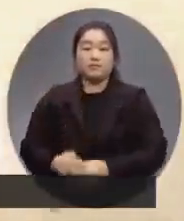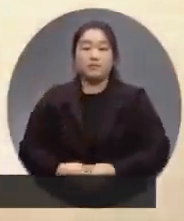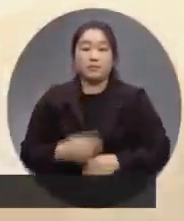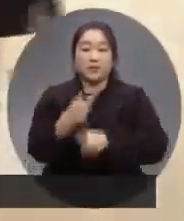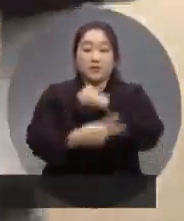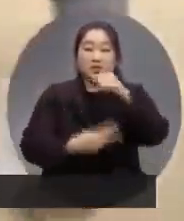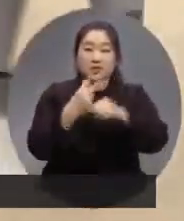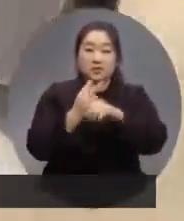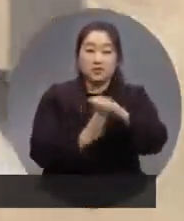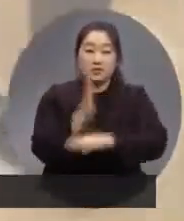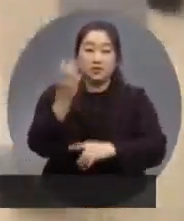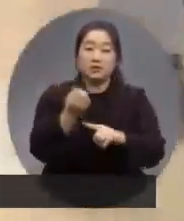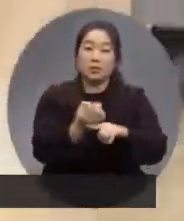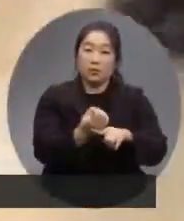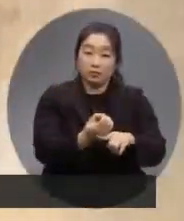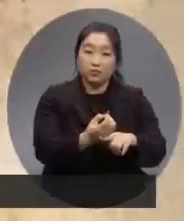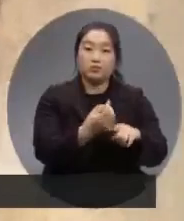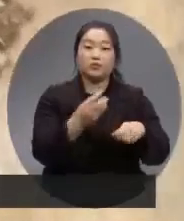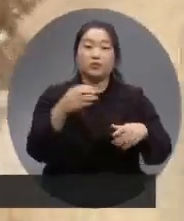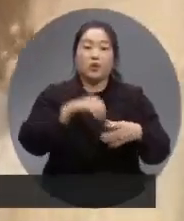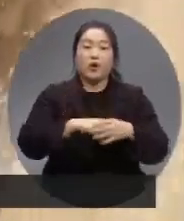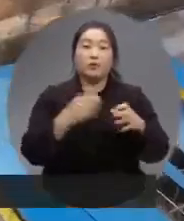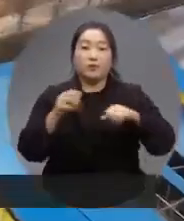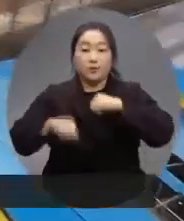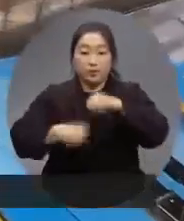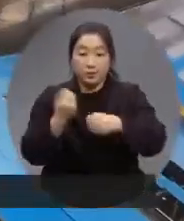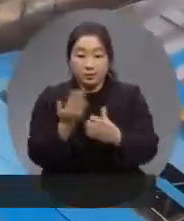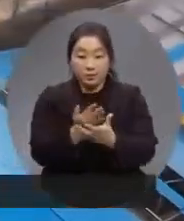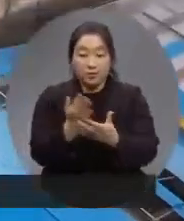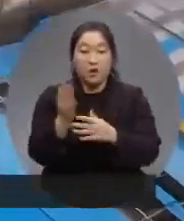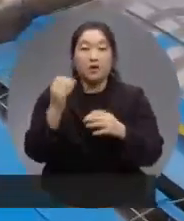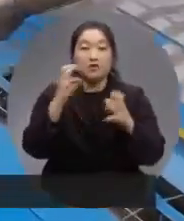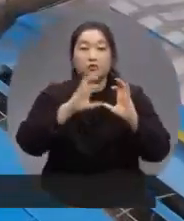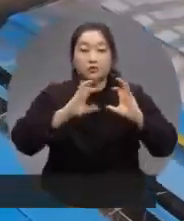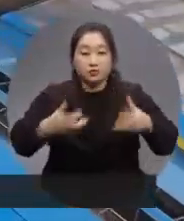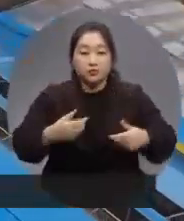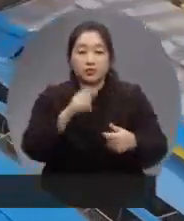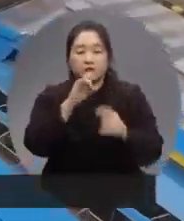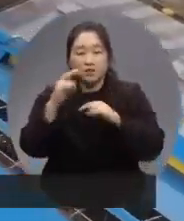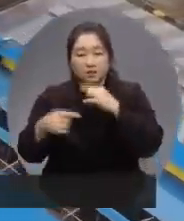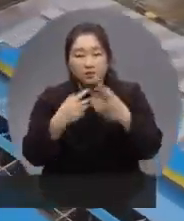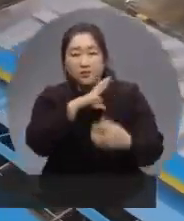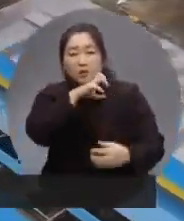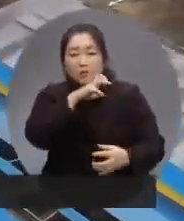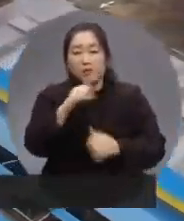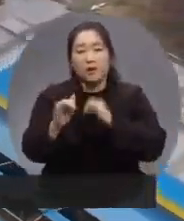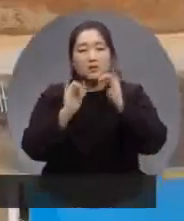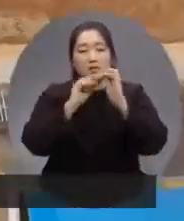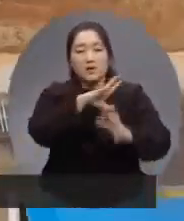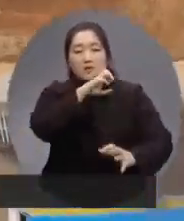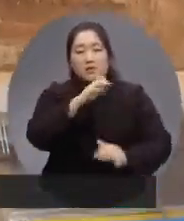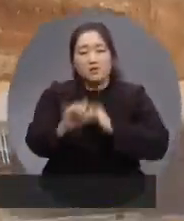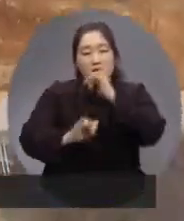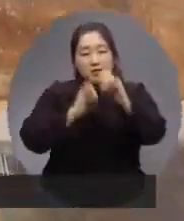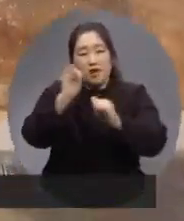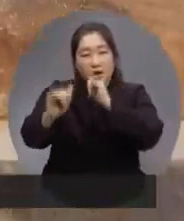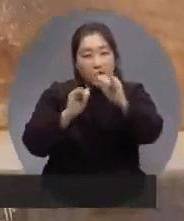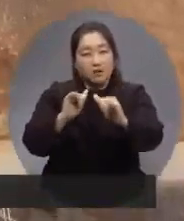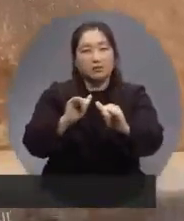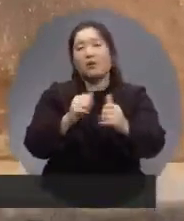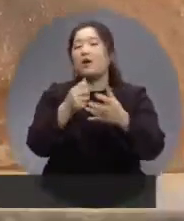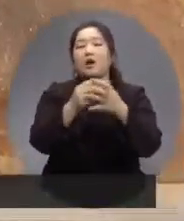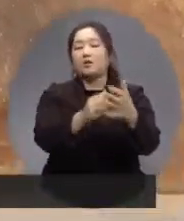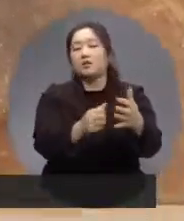넘게 보은군은 물론 농림당국과 국민신문고, 권익위 등에 민원을 넣었지만 받아들여지지